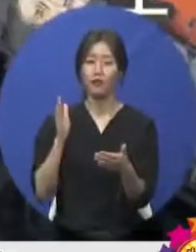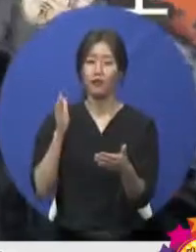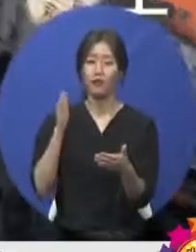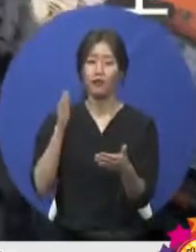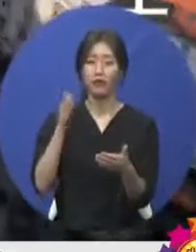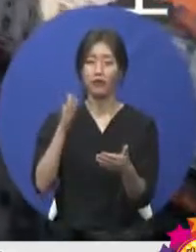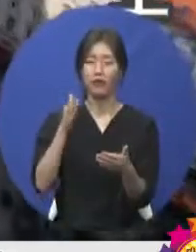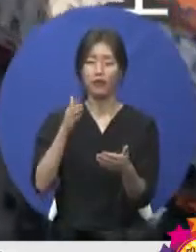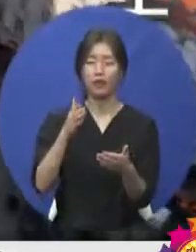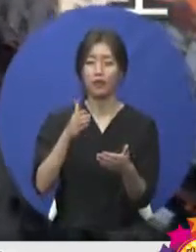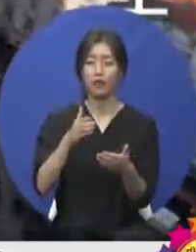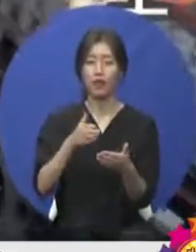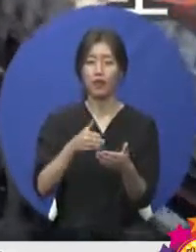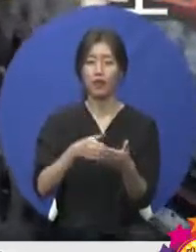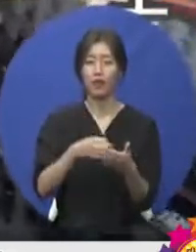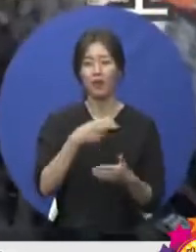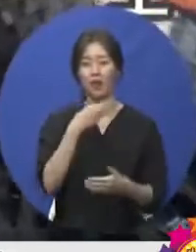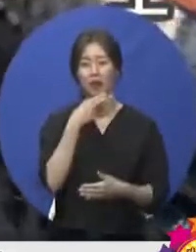끝이